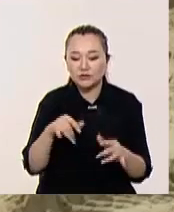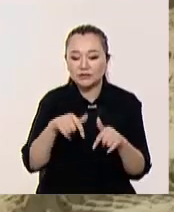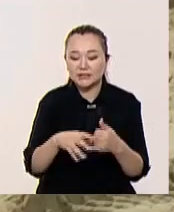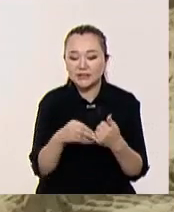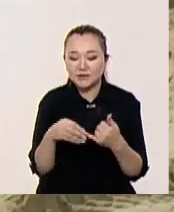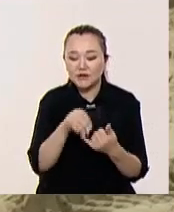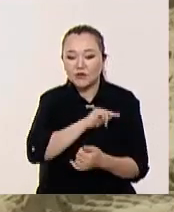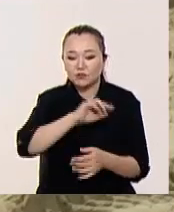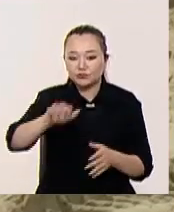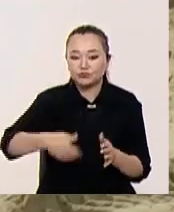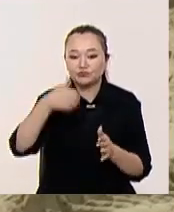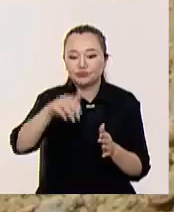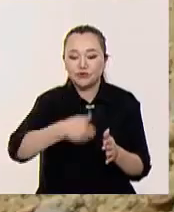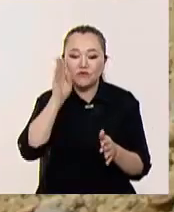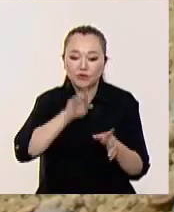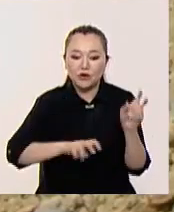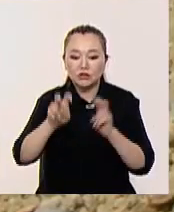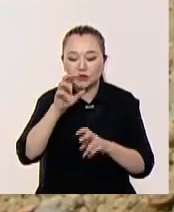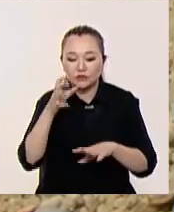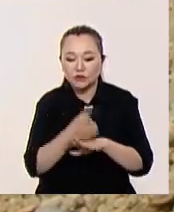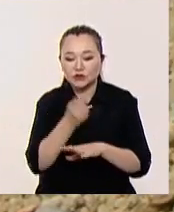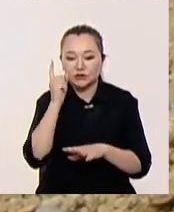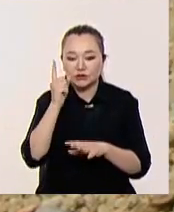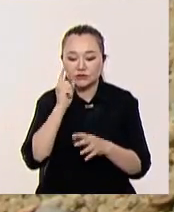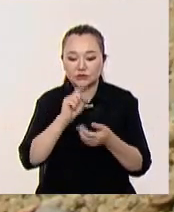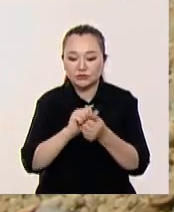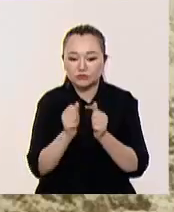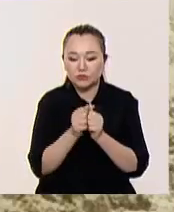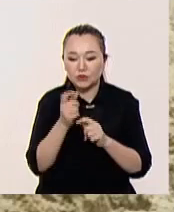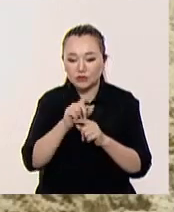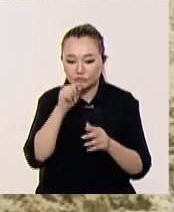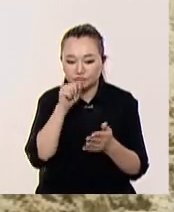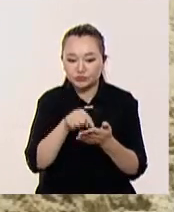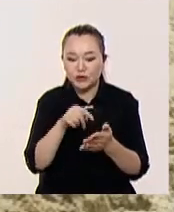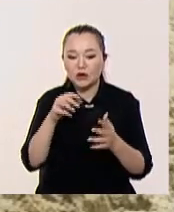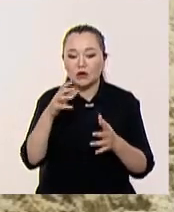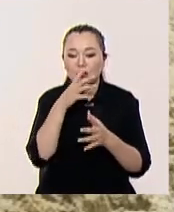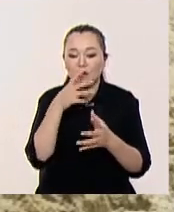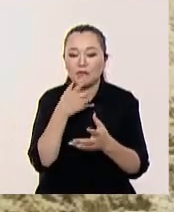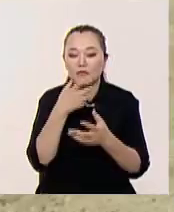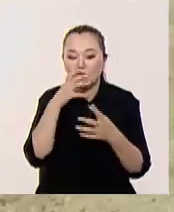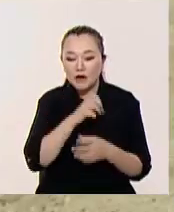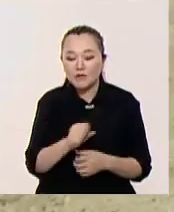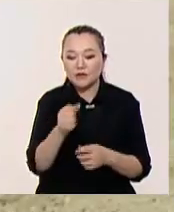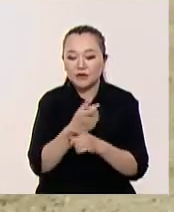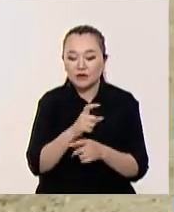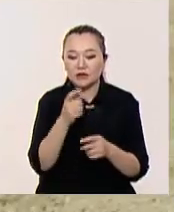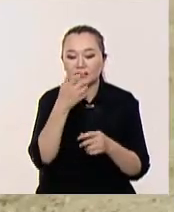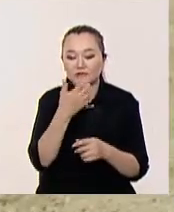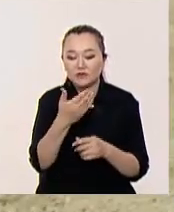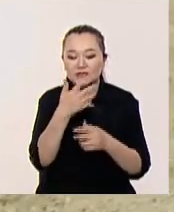работы искали воду а нашли древнюю окаменелость наткнулись они на останки мамонта а вернее на фрагмент его